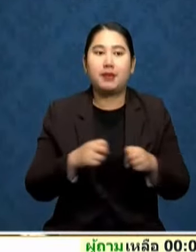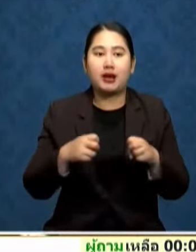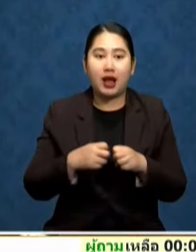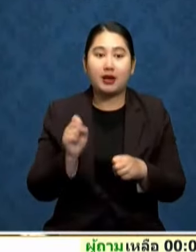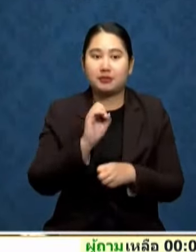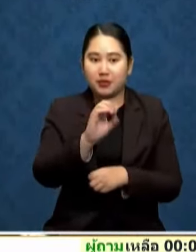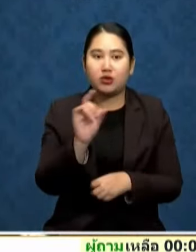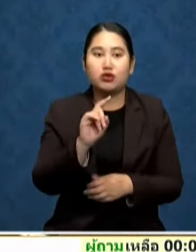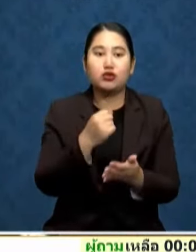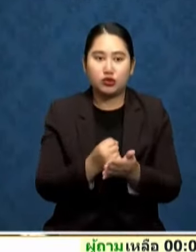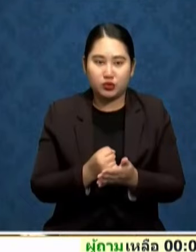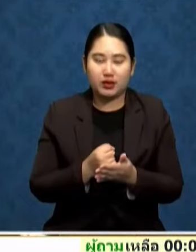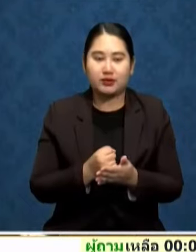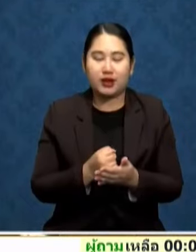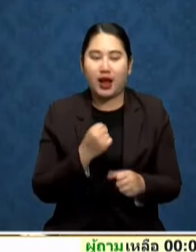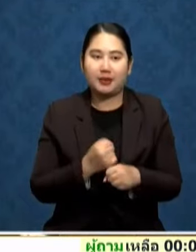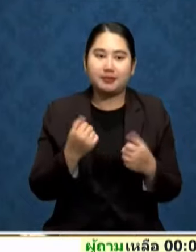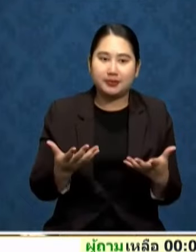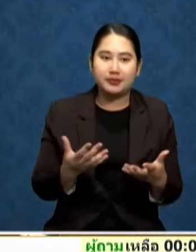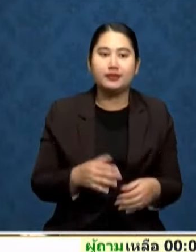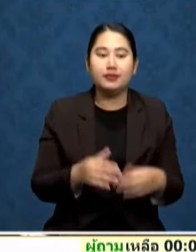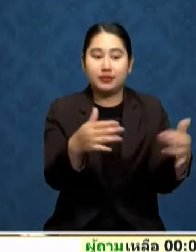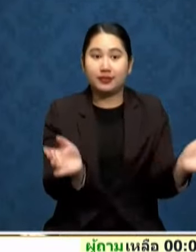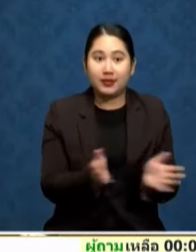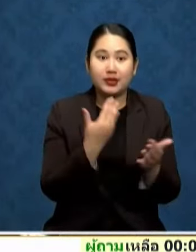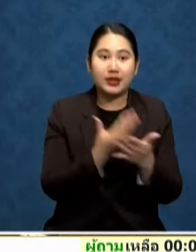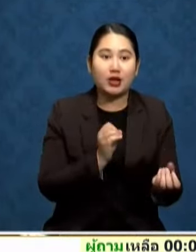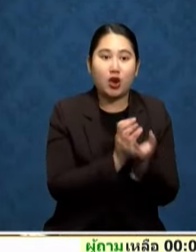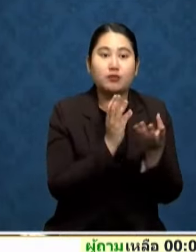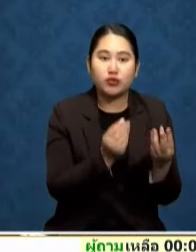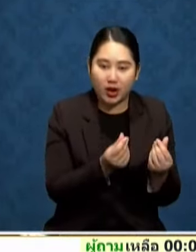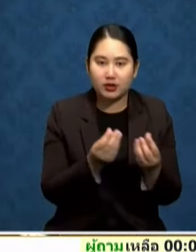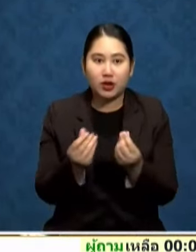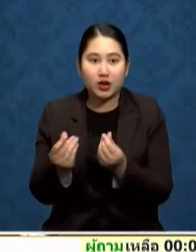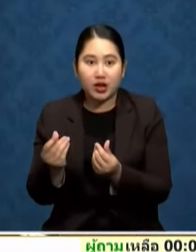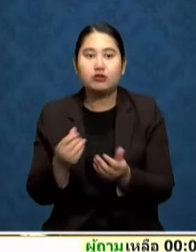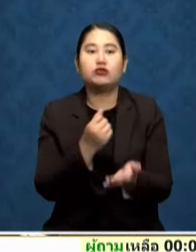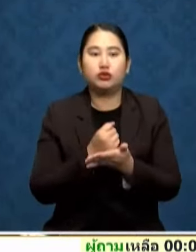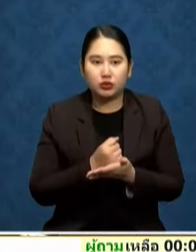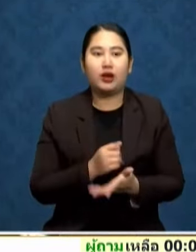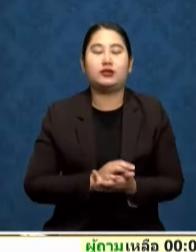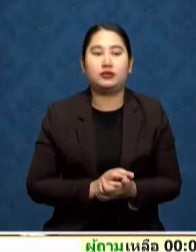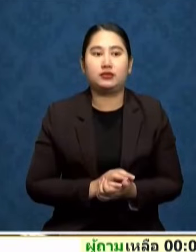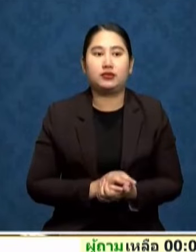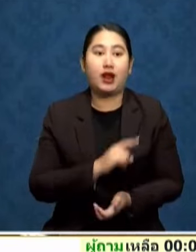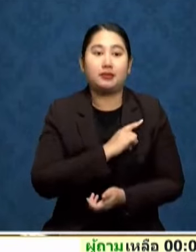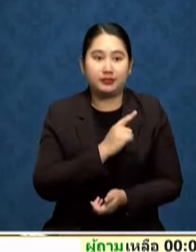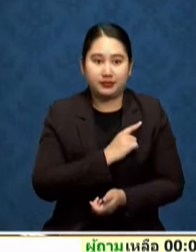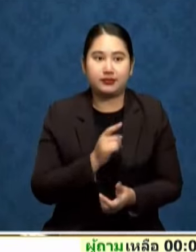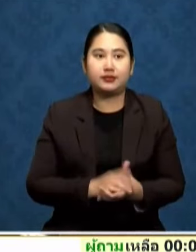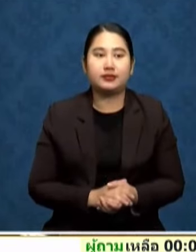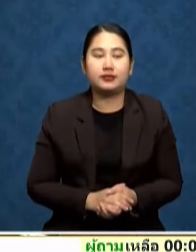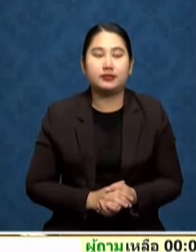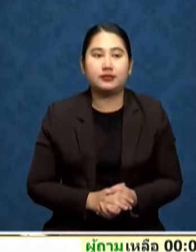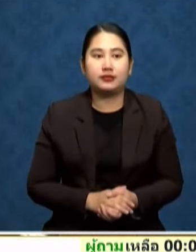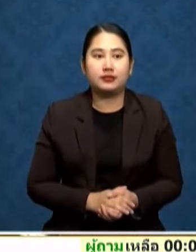ติหรือต้องประกาศว่าจะต้องเยียวยาช่วยเหลือบ่อนี้เสียหายเท่าไหร่ท่านต้องรับผิดชอบในส่วนที่เกิด